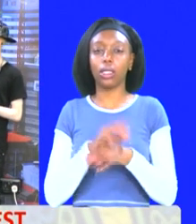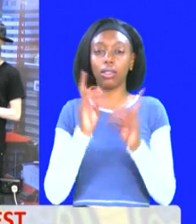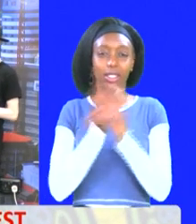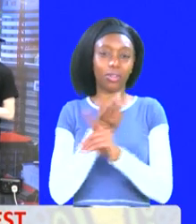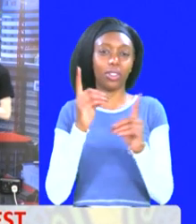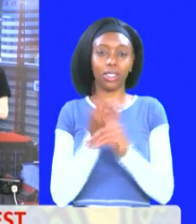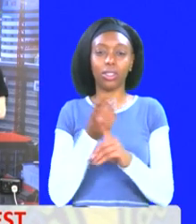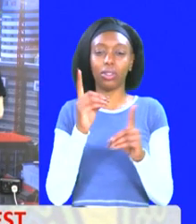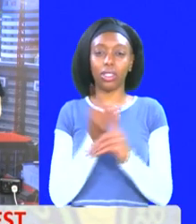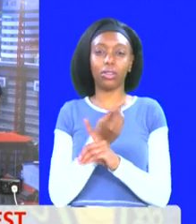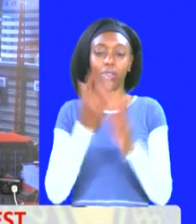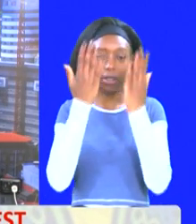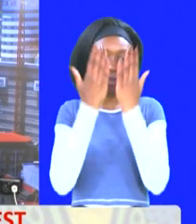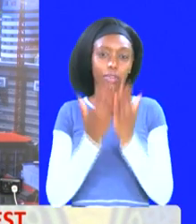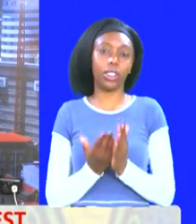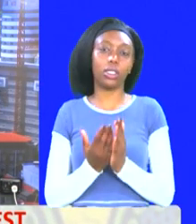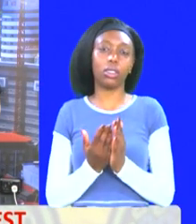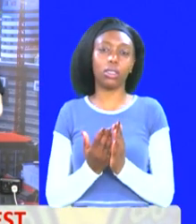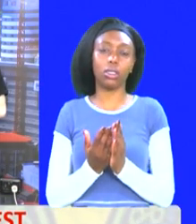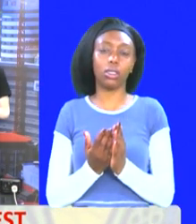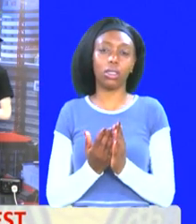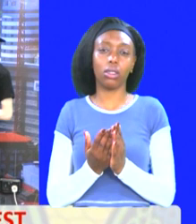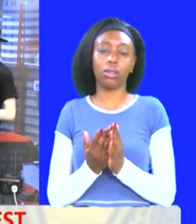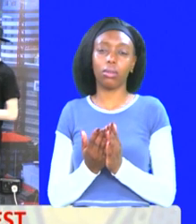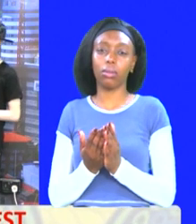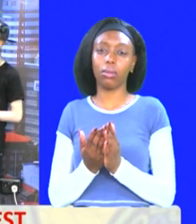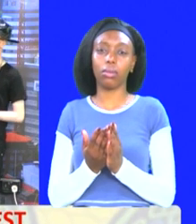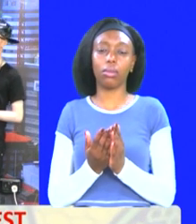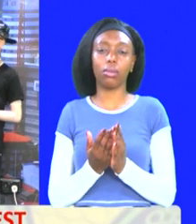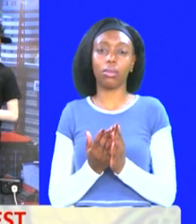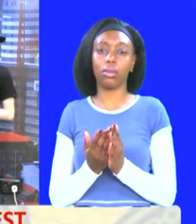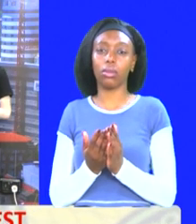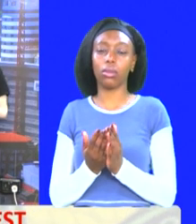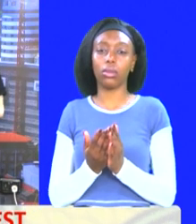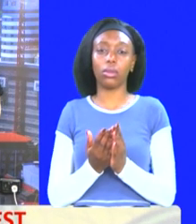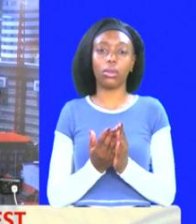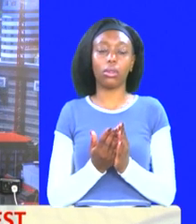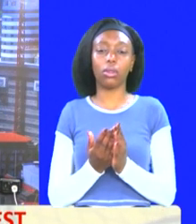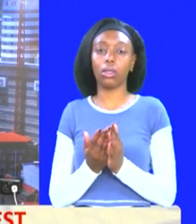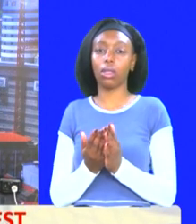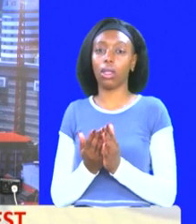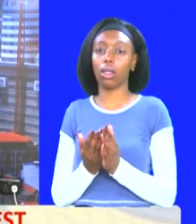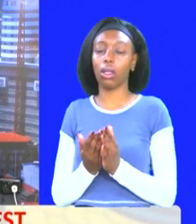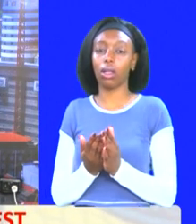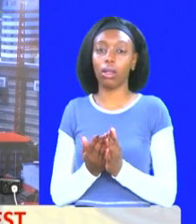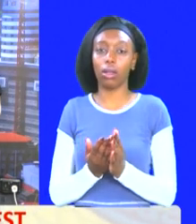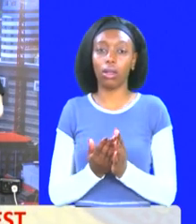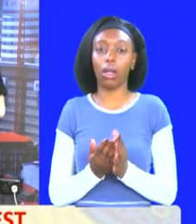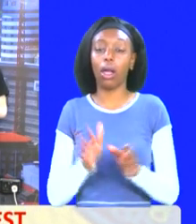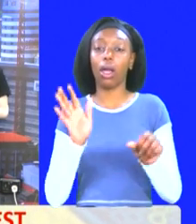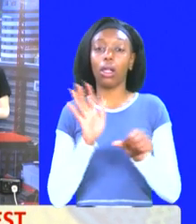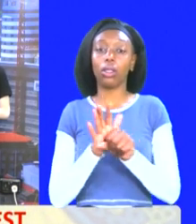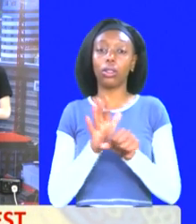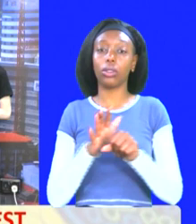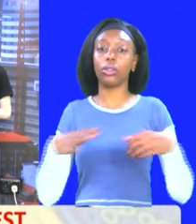that note, Smollet, don't you think, personally, what I've noted, kwanza kwa wasanii, kila mtu mwenye anauza kazi yake, mostly in social